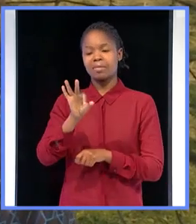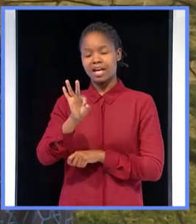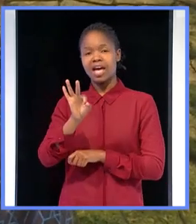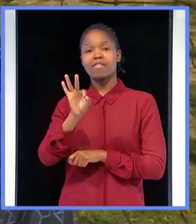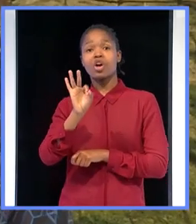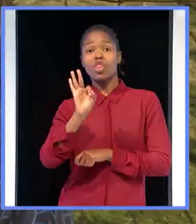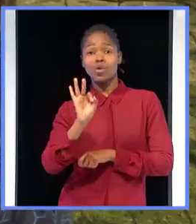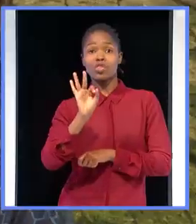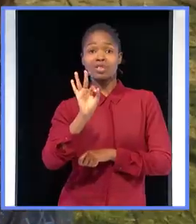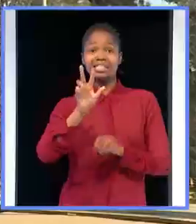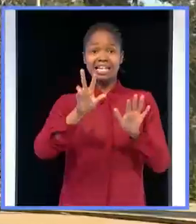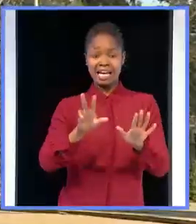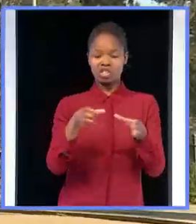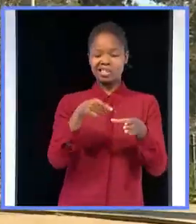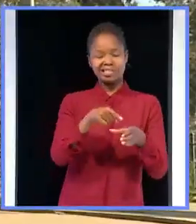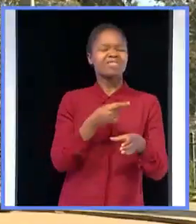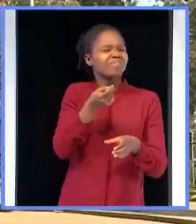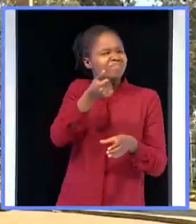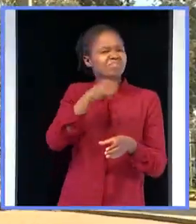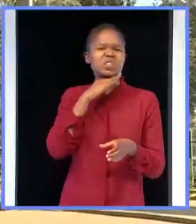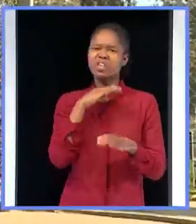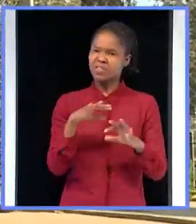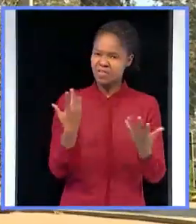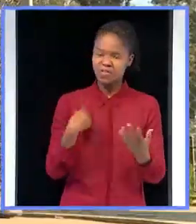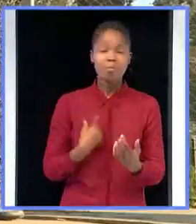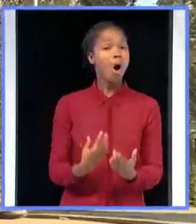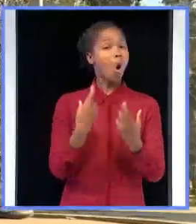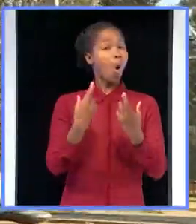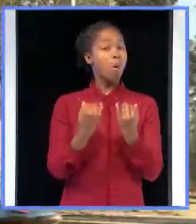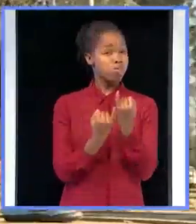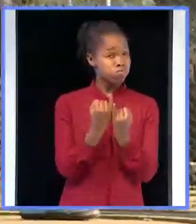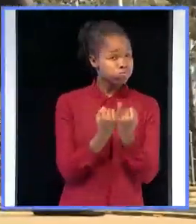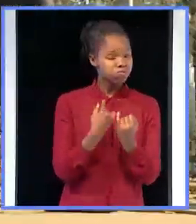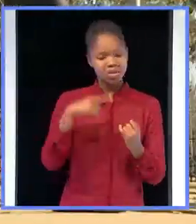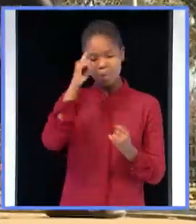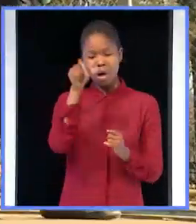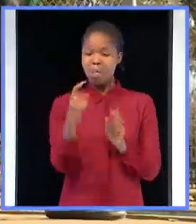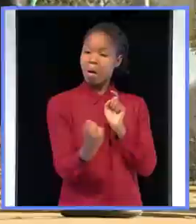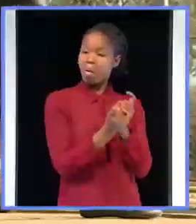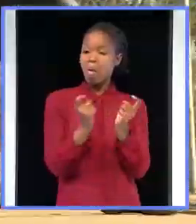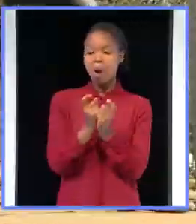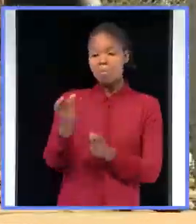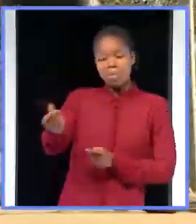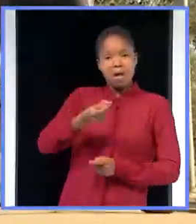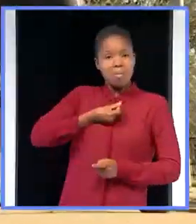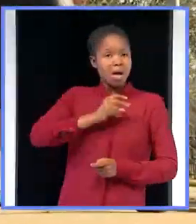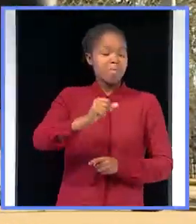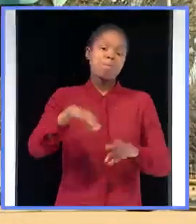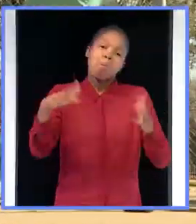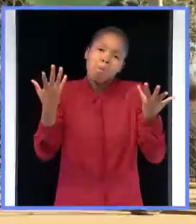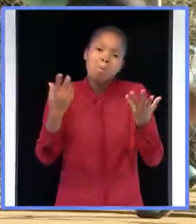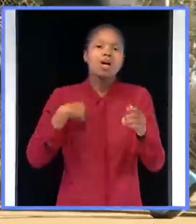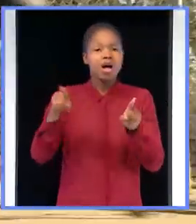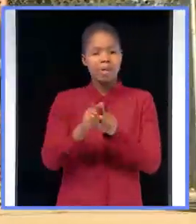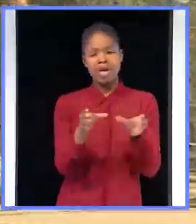nie. So ek het nie eintlik 'n kompetisie nie, so ek gaan weer teen ander klasse deelneem. So ek dink dit is mandolin en